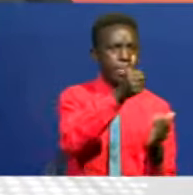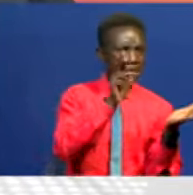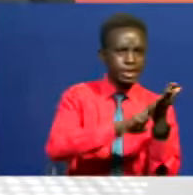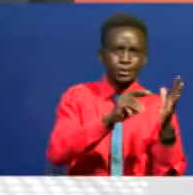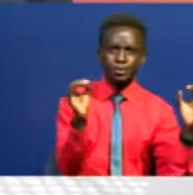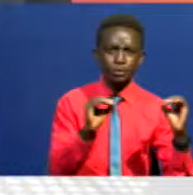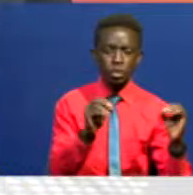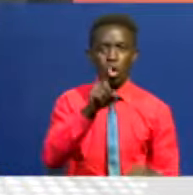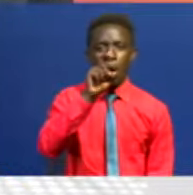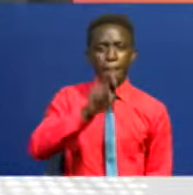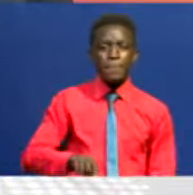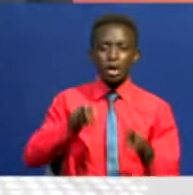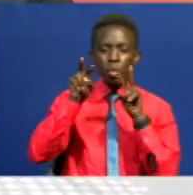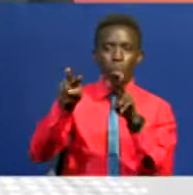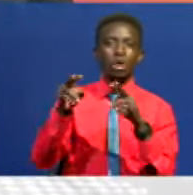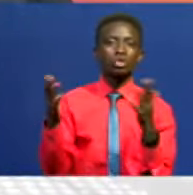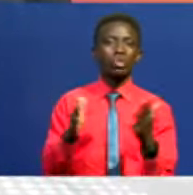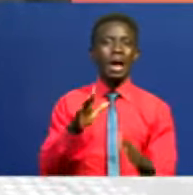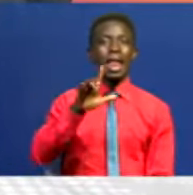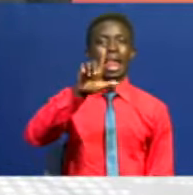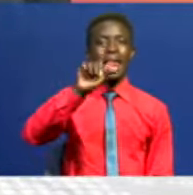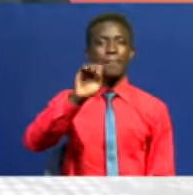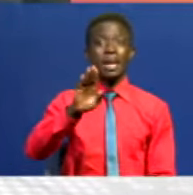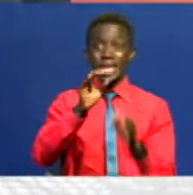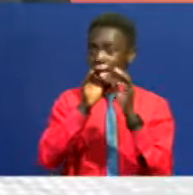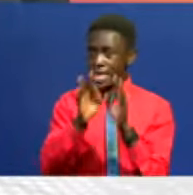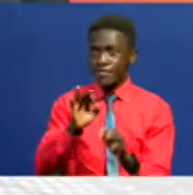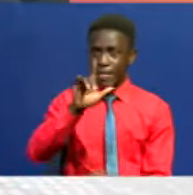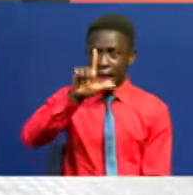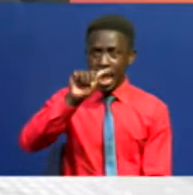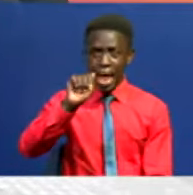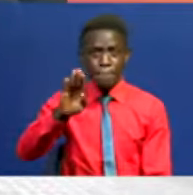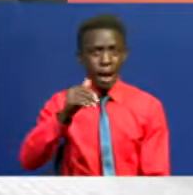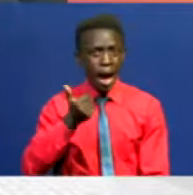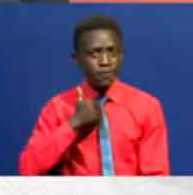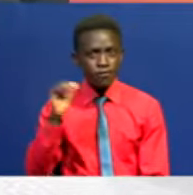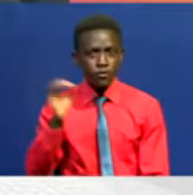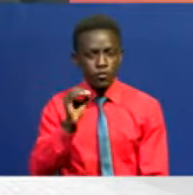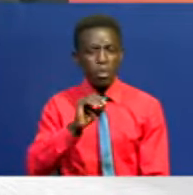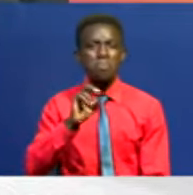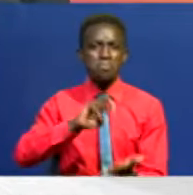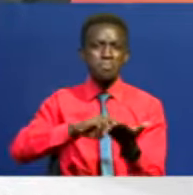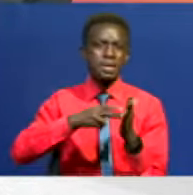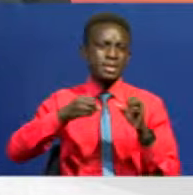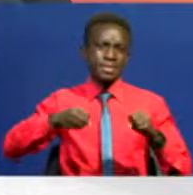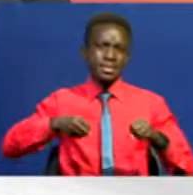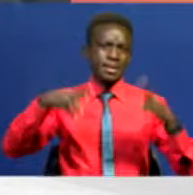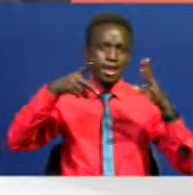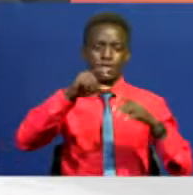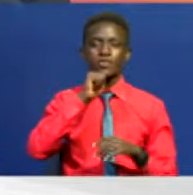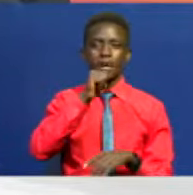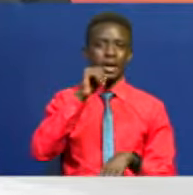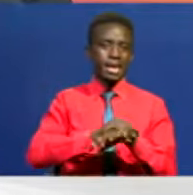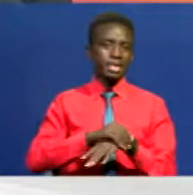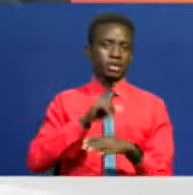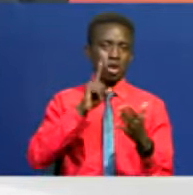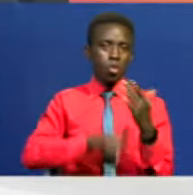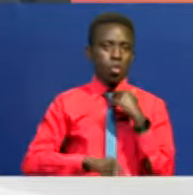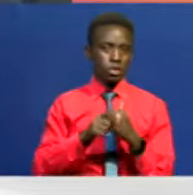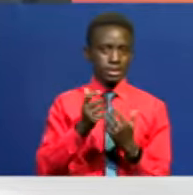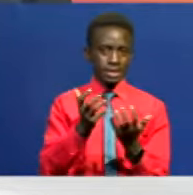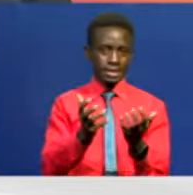ni kuangalia maabara. Kwa hivyo kama hawana maabara, ni hakika kwamba hautapata ule ujuzi ambao unastahili. Kwa hivyo hiyo ni ya kwanza. Ya pili